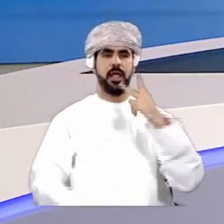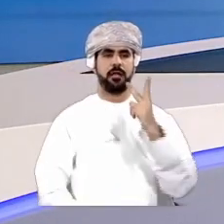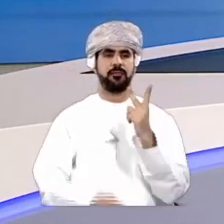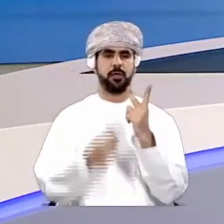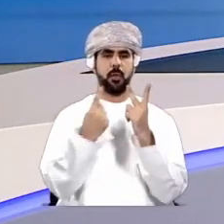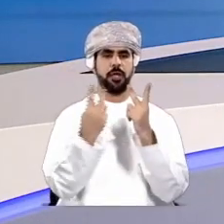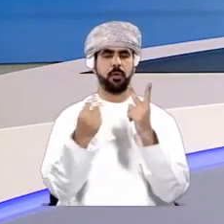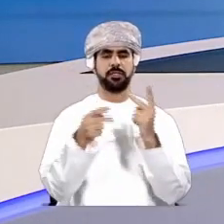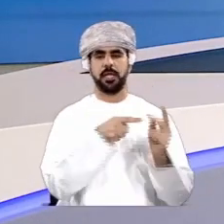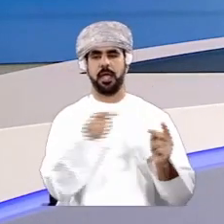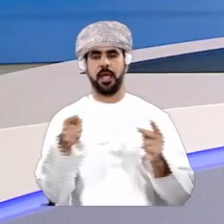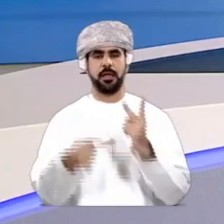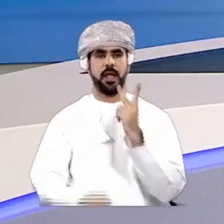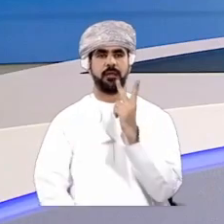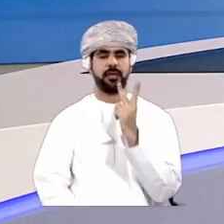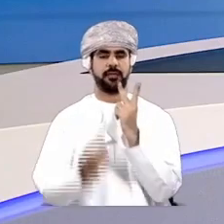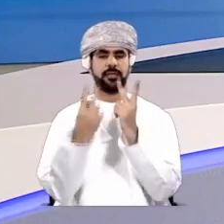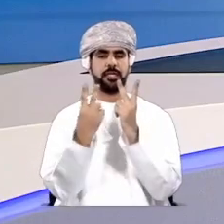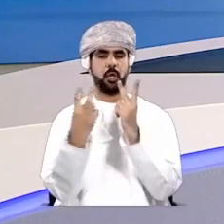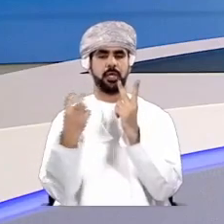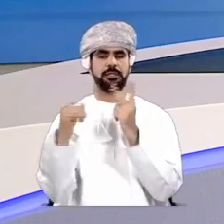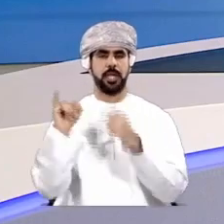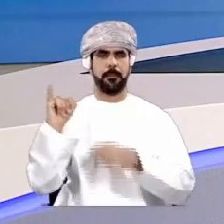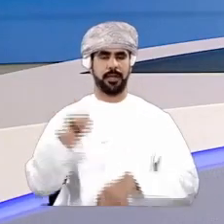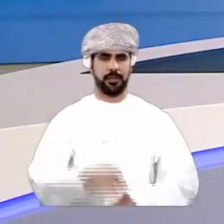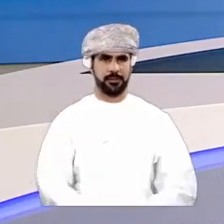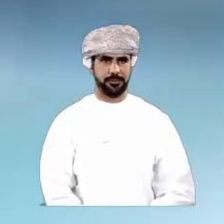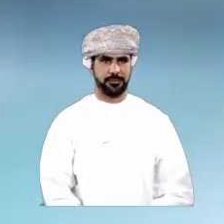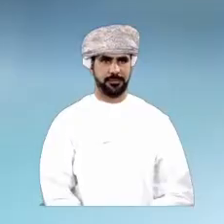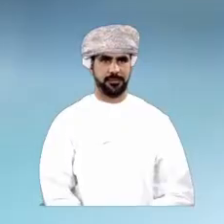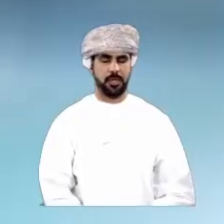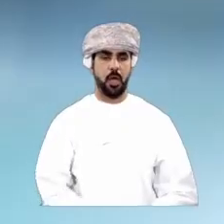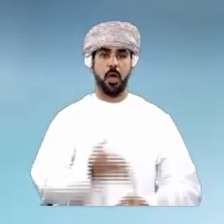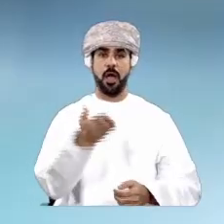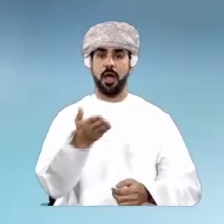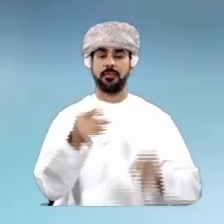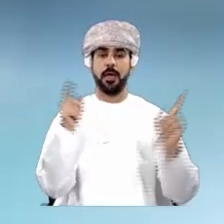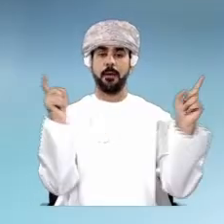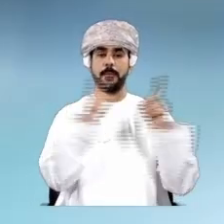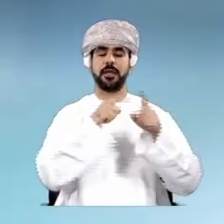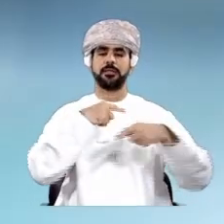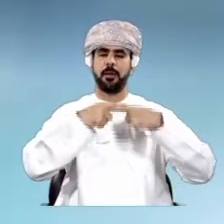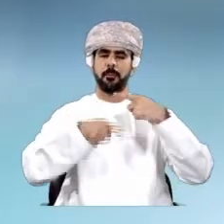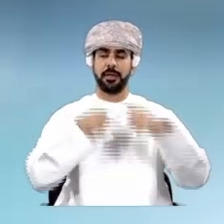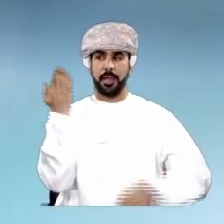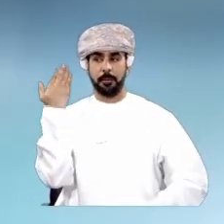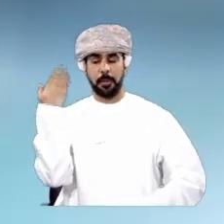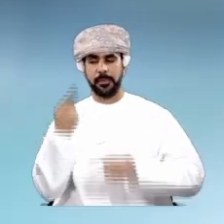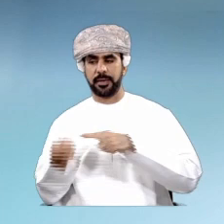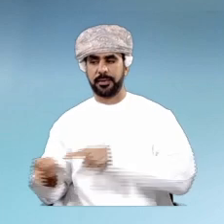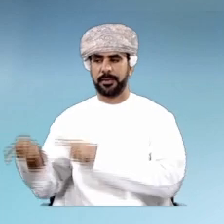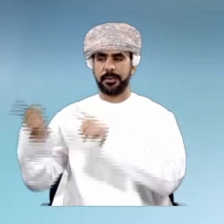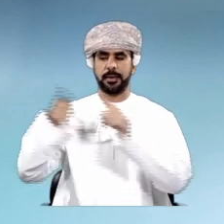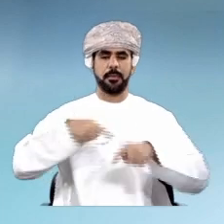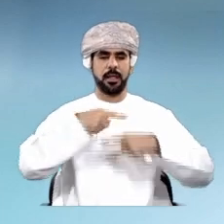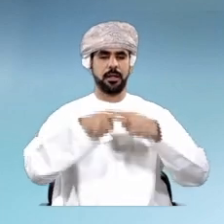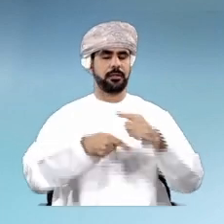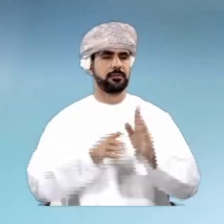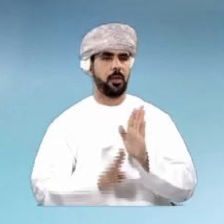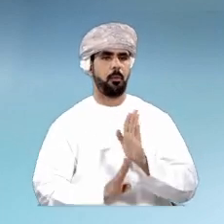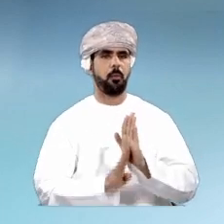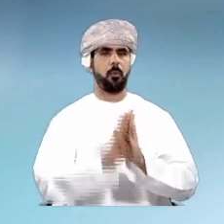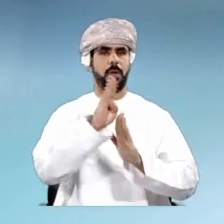2021 2022 للميلاد وتاتي المسابقه استكمالا للجهود المبد لتحقيق